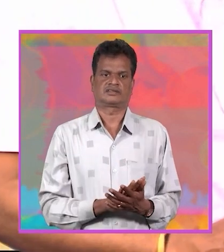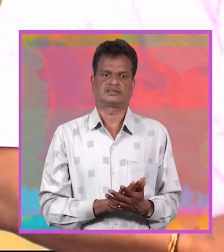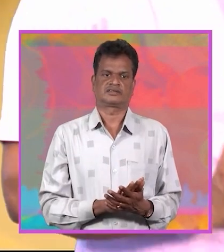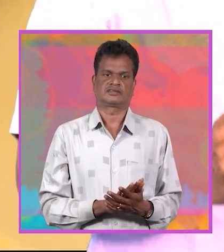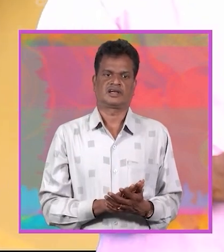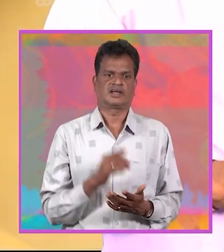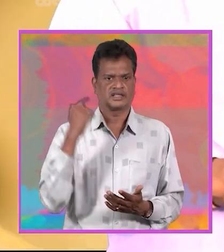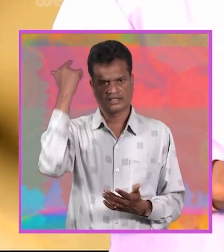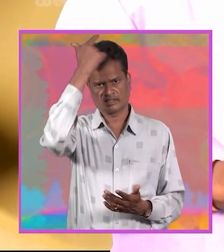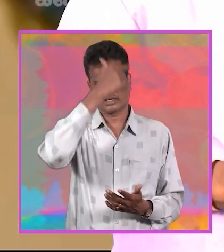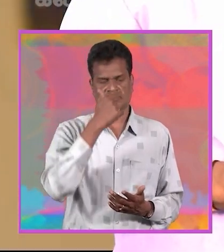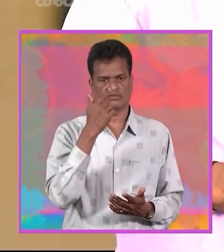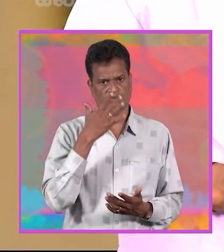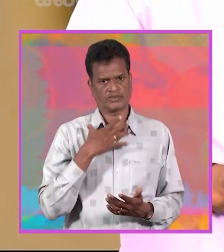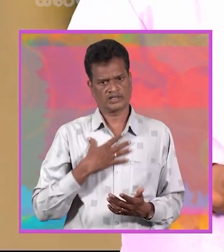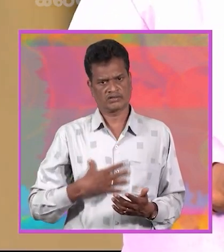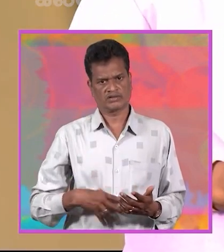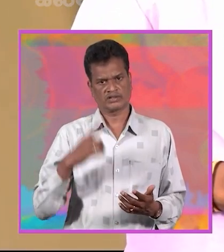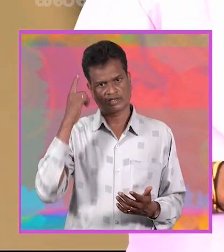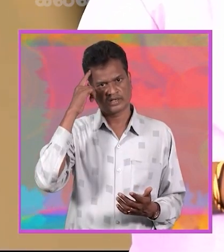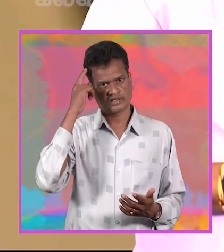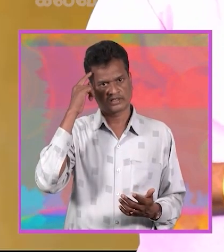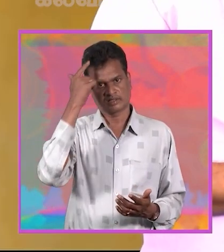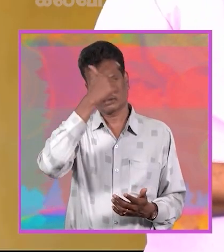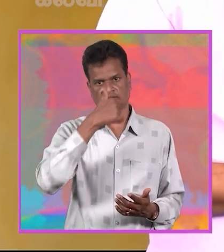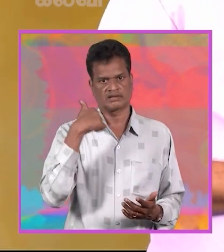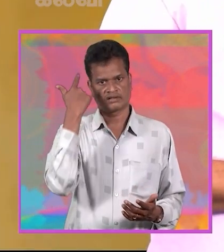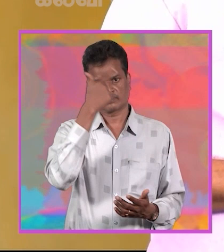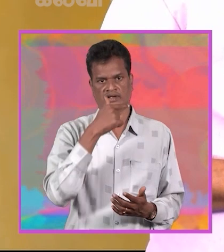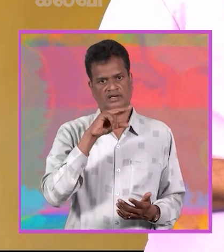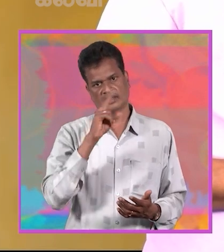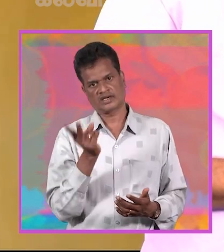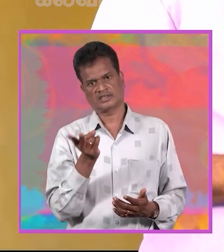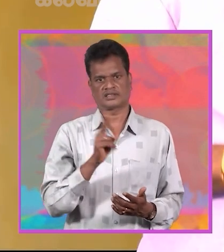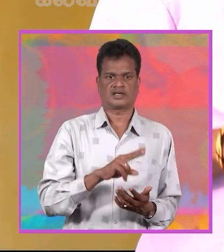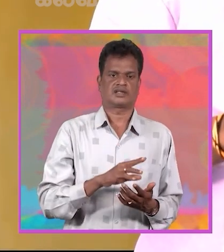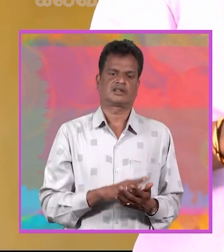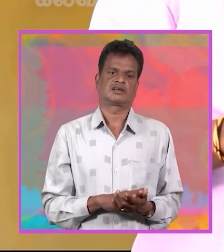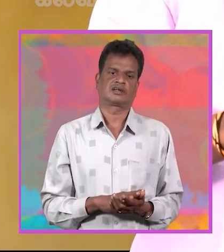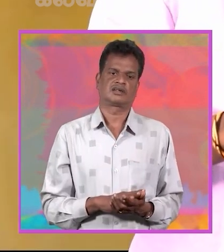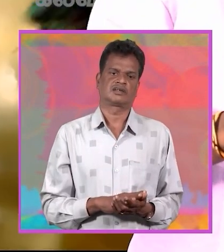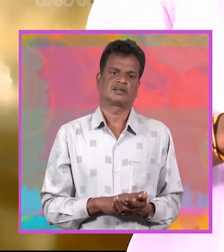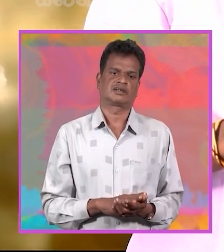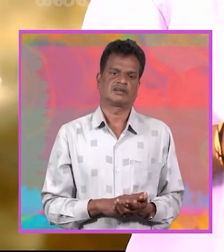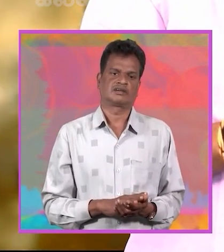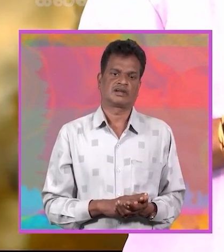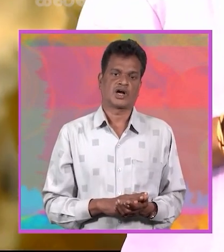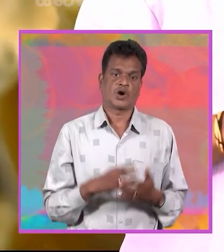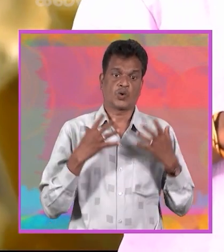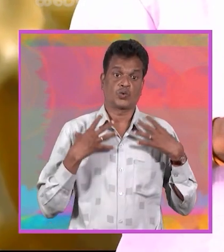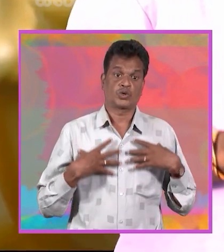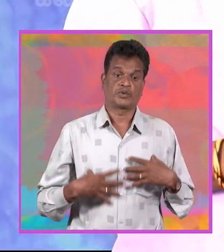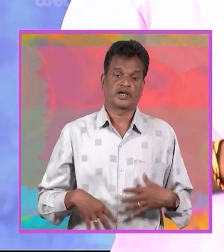தலை என்பது ஒரு உறுப்பு, மனிதனுடைய உறுப்பு. தலை அசைத்தாள் அப்படின்னு சொல்கிறது உறுப்பை வைத்துக்கொண்டு